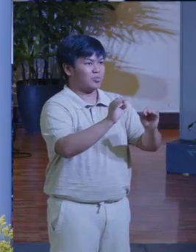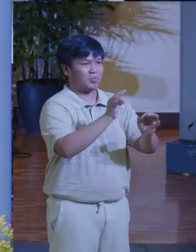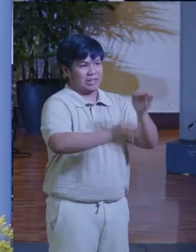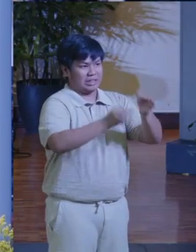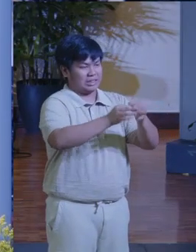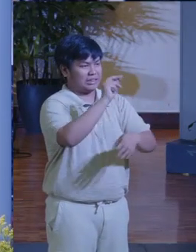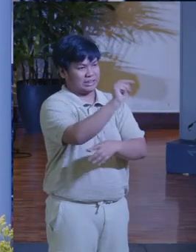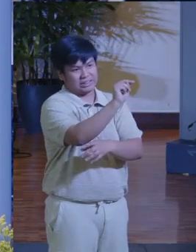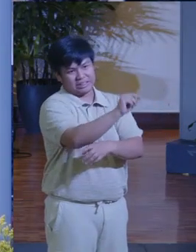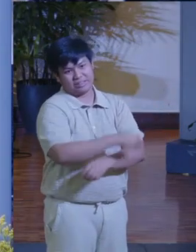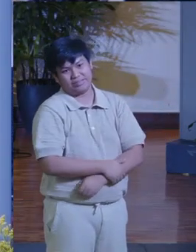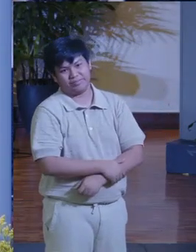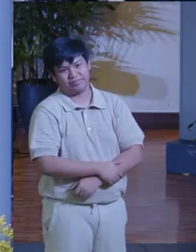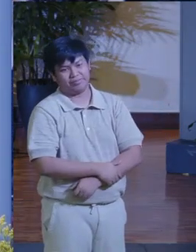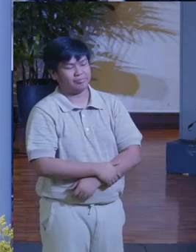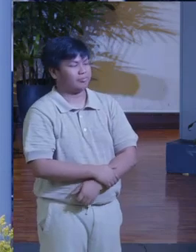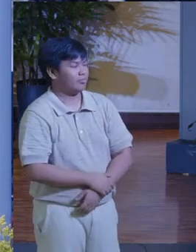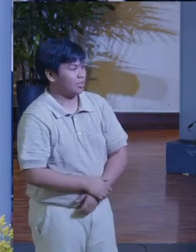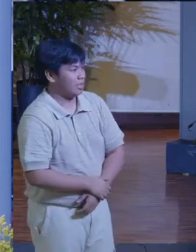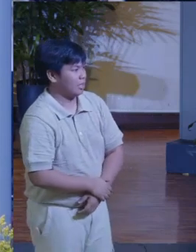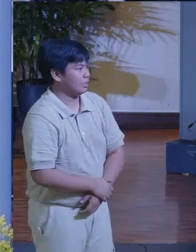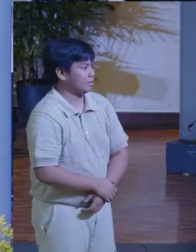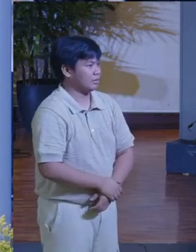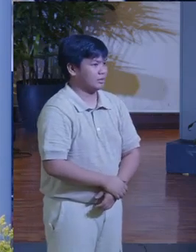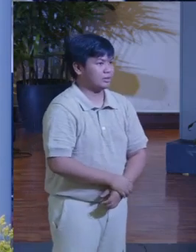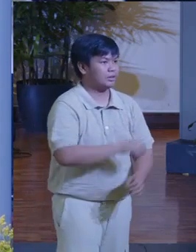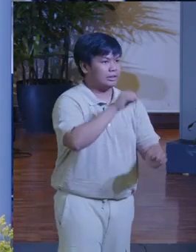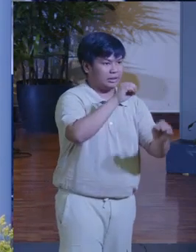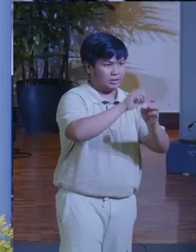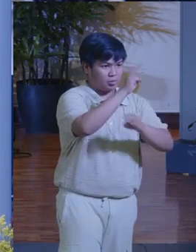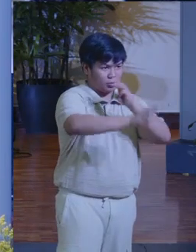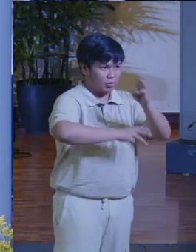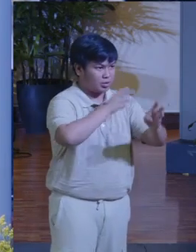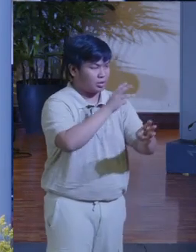Romans 5:13, for sin indeed was in the world